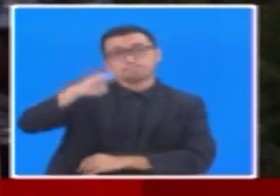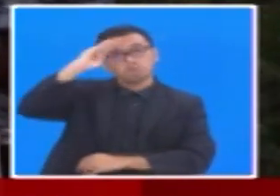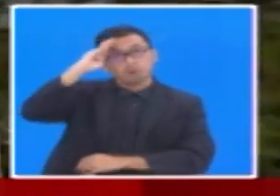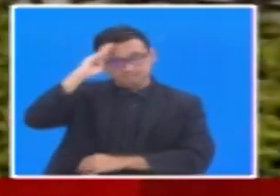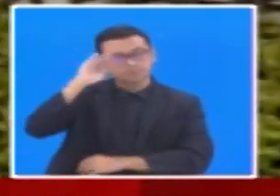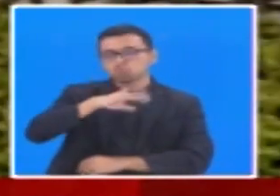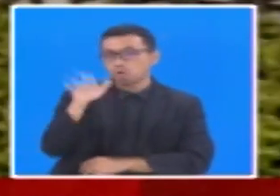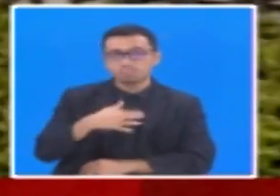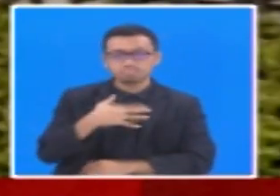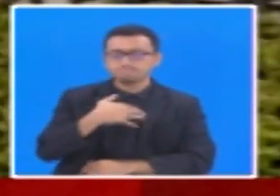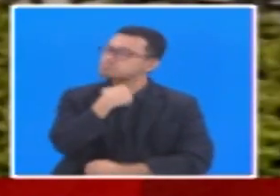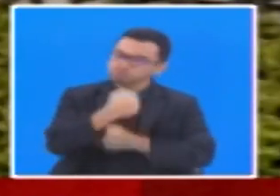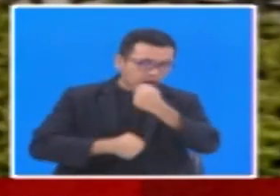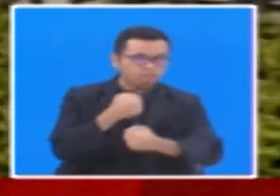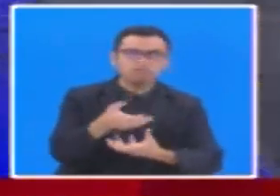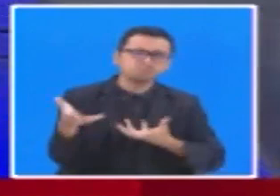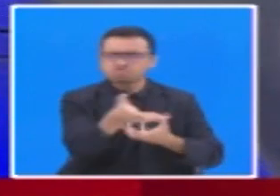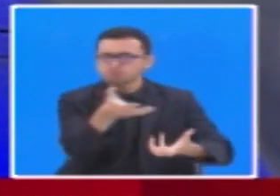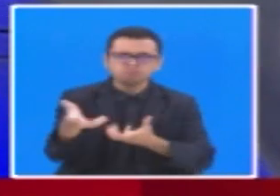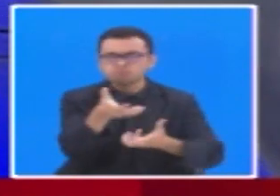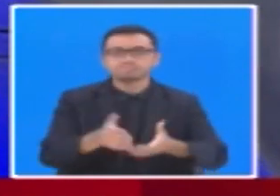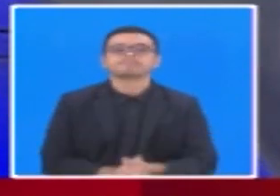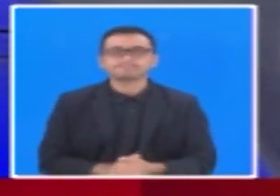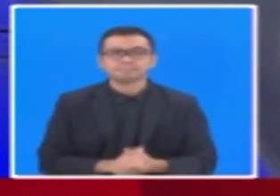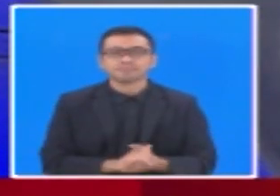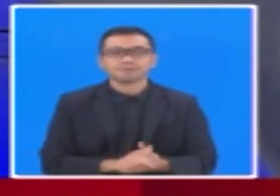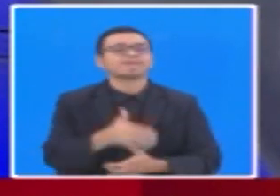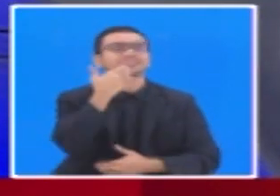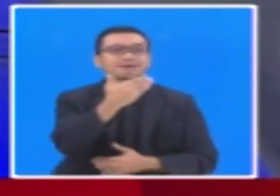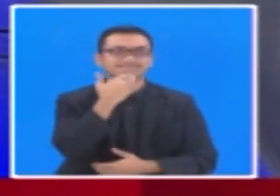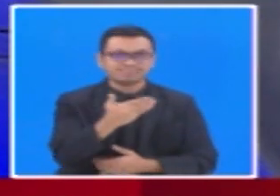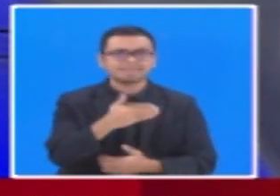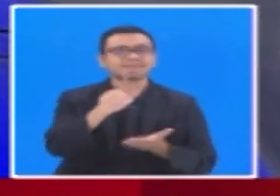Baik, Afsah, terima kasih atas laporan Anda dan selamat kembali bertugas.